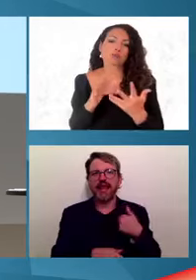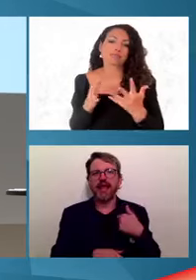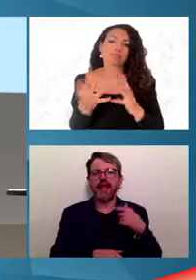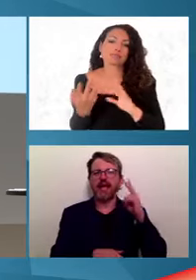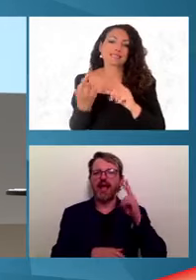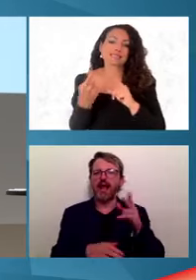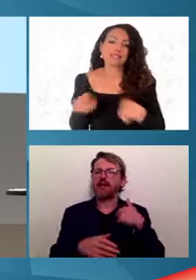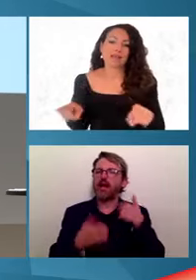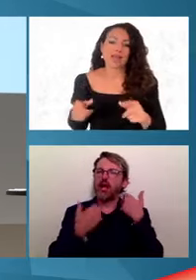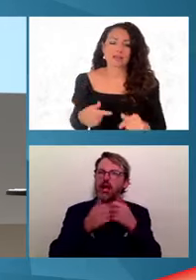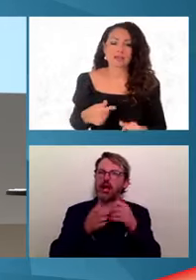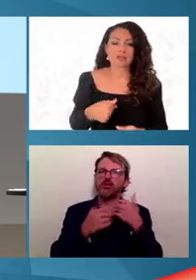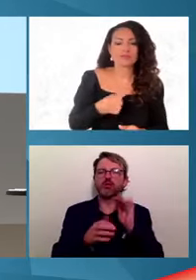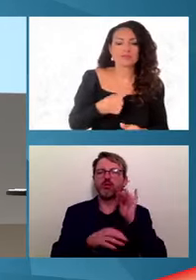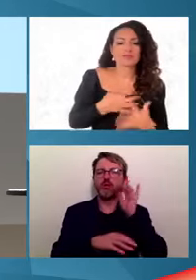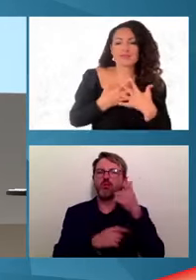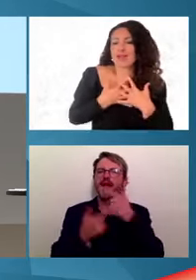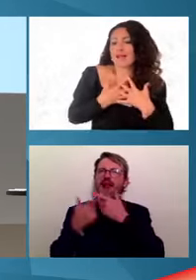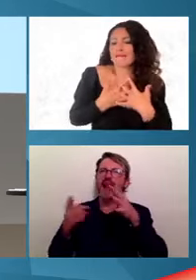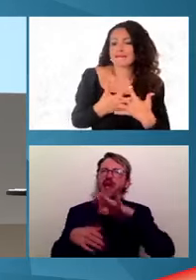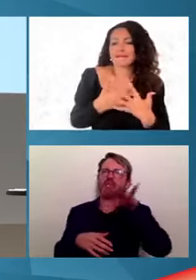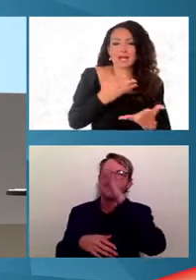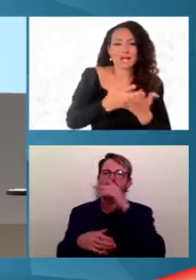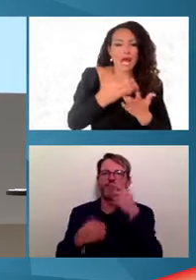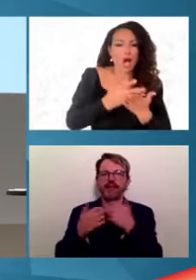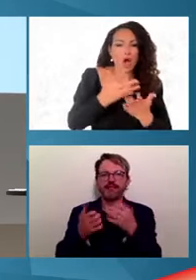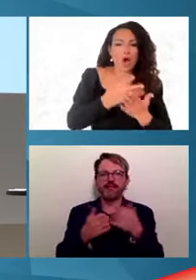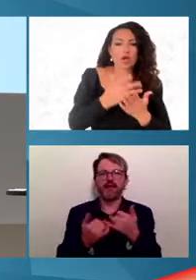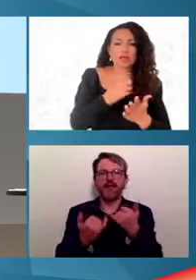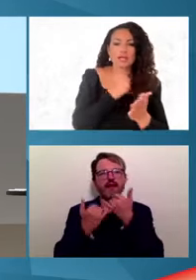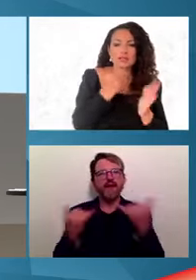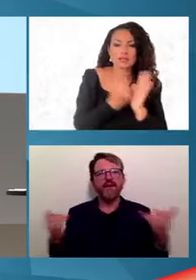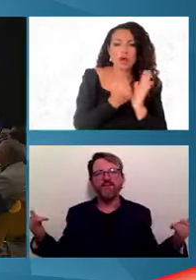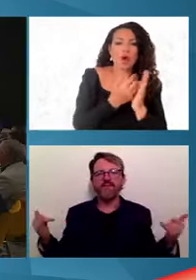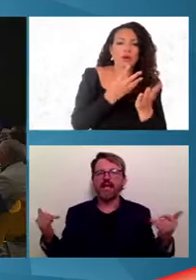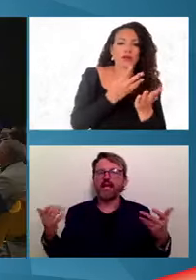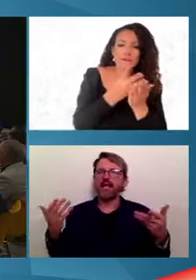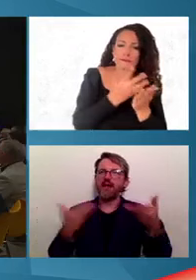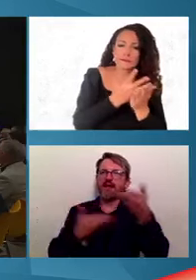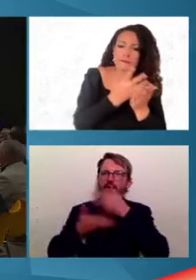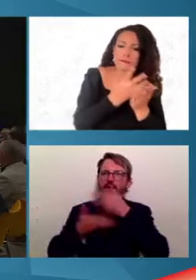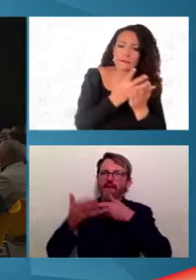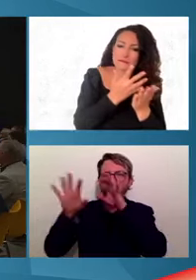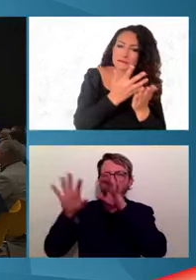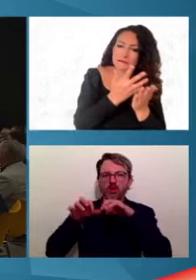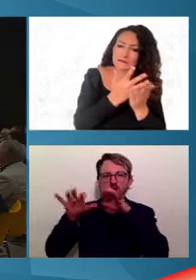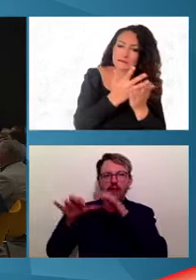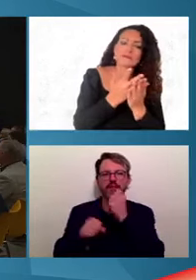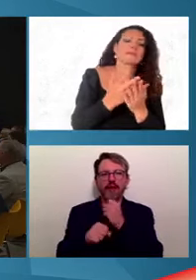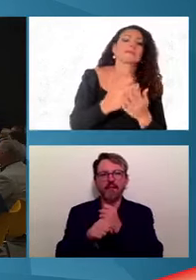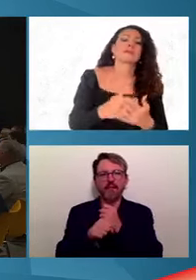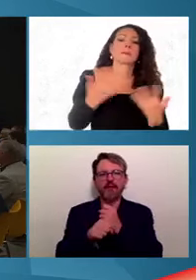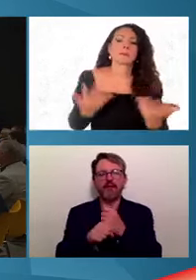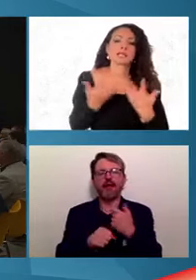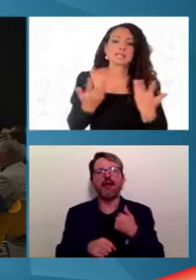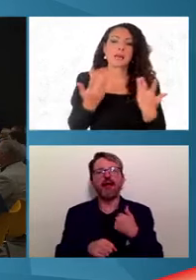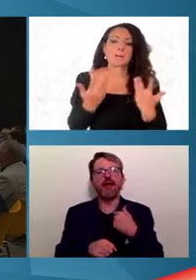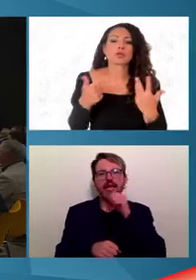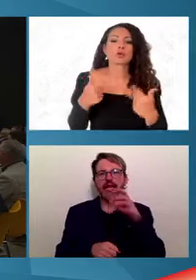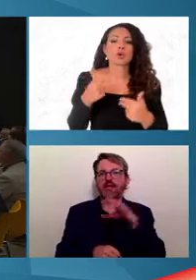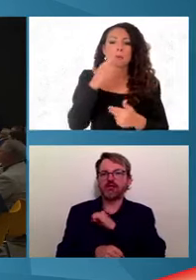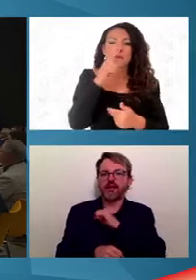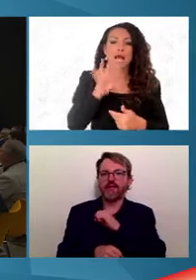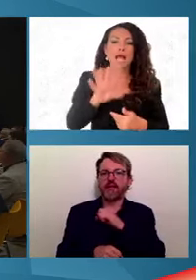Landschaft erzählen. Wie Landschaft bewirtschaftet wird. Es ist mir nicht gelungen, aber ich bin dabei,